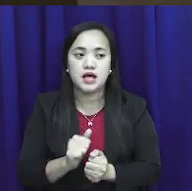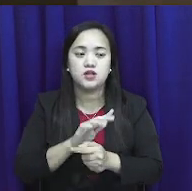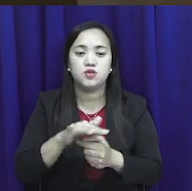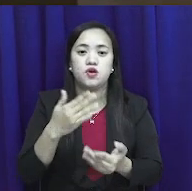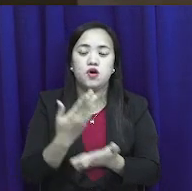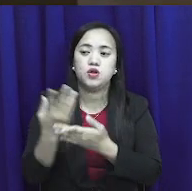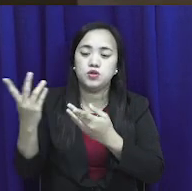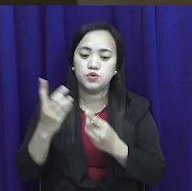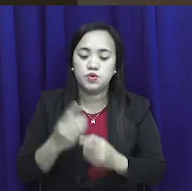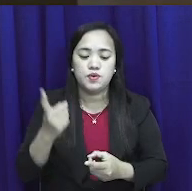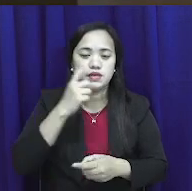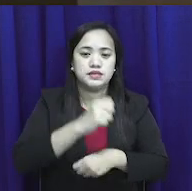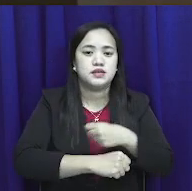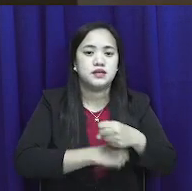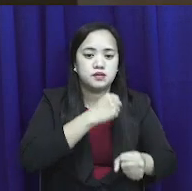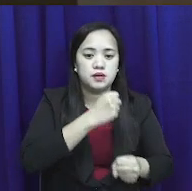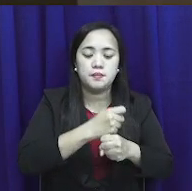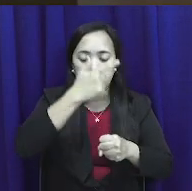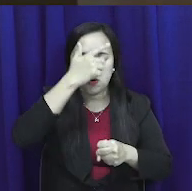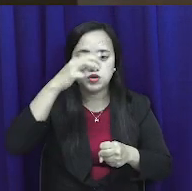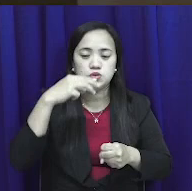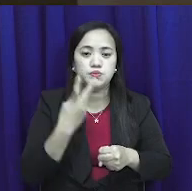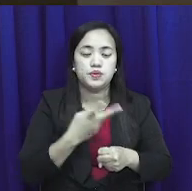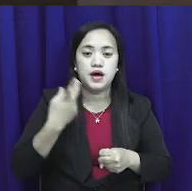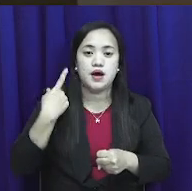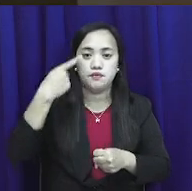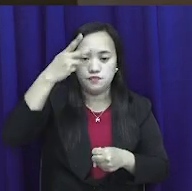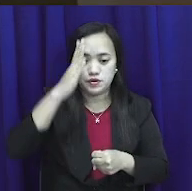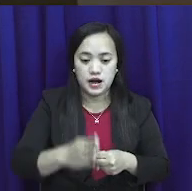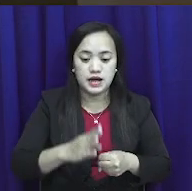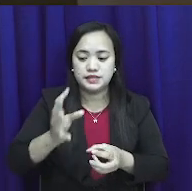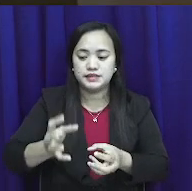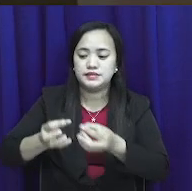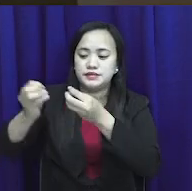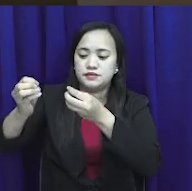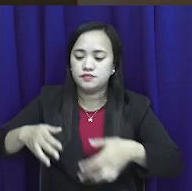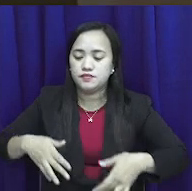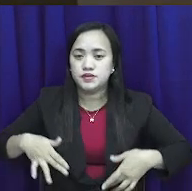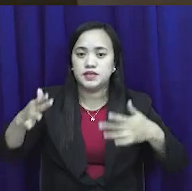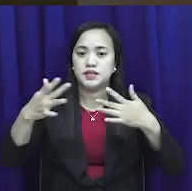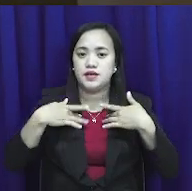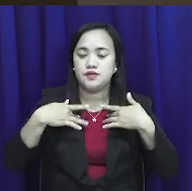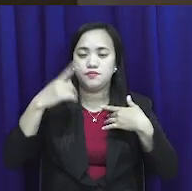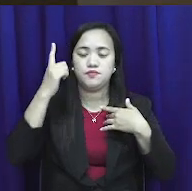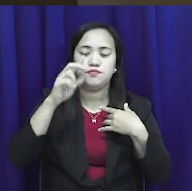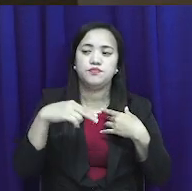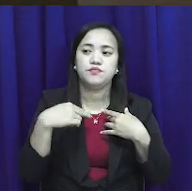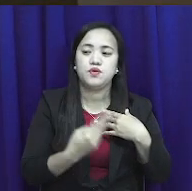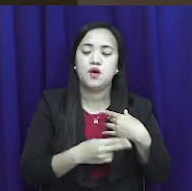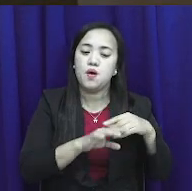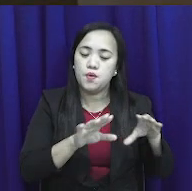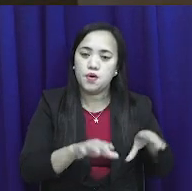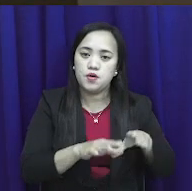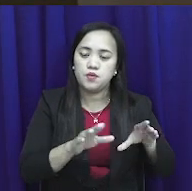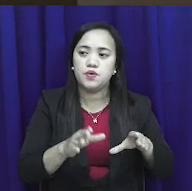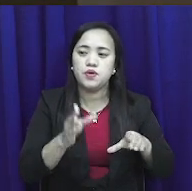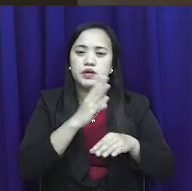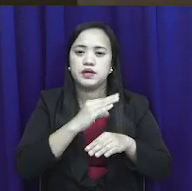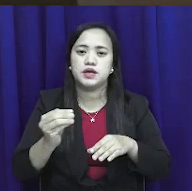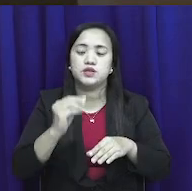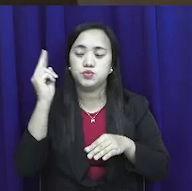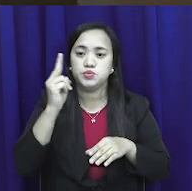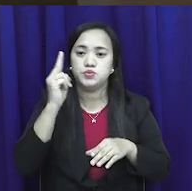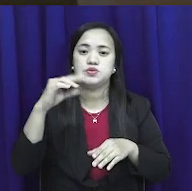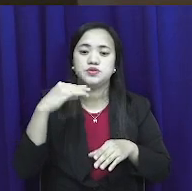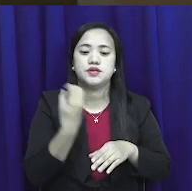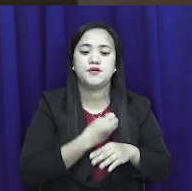to sacrificially dahil meron tayong Diyos na nagsakripisyo ng buhay para sa atin work on equipping our